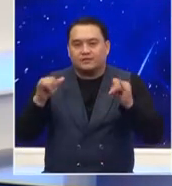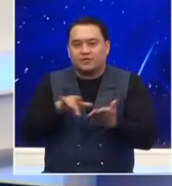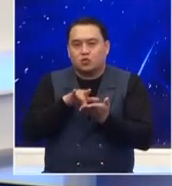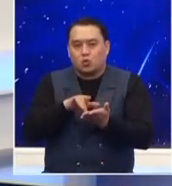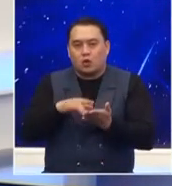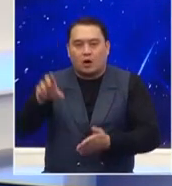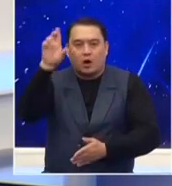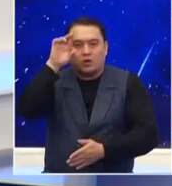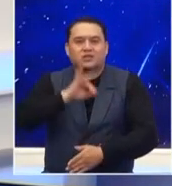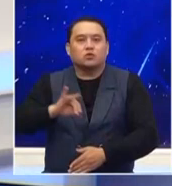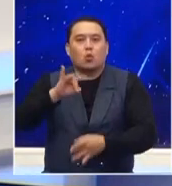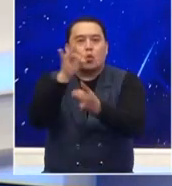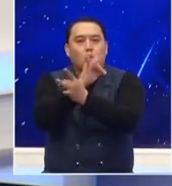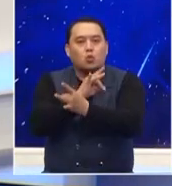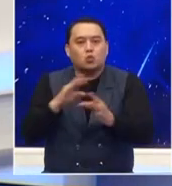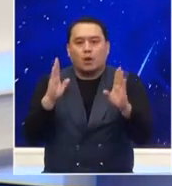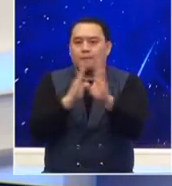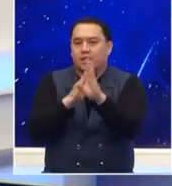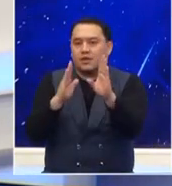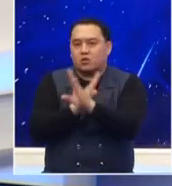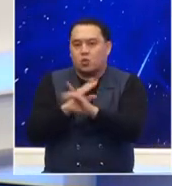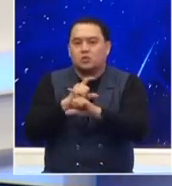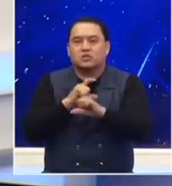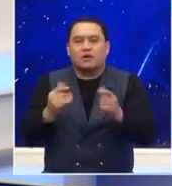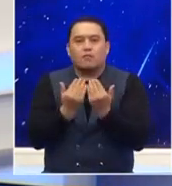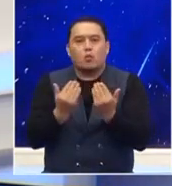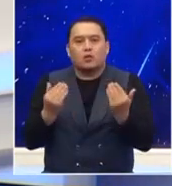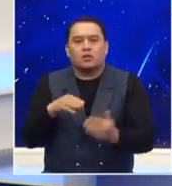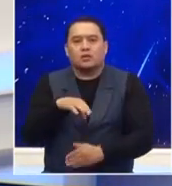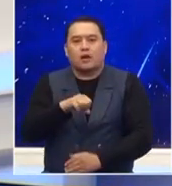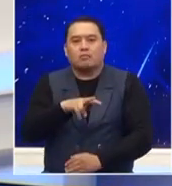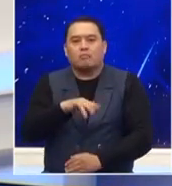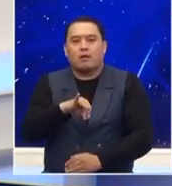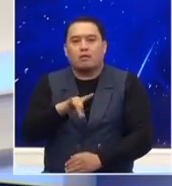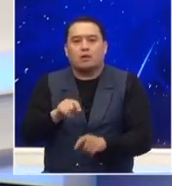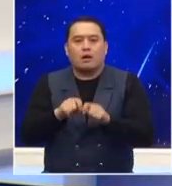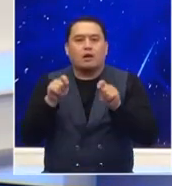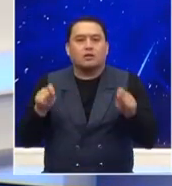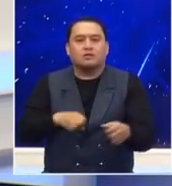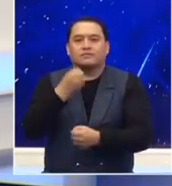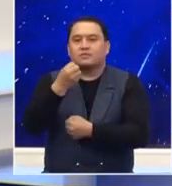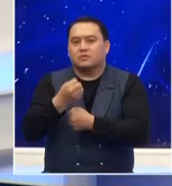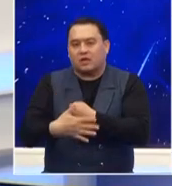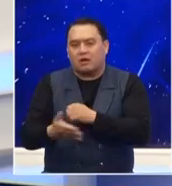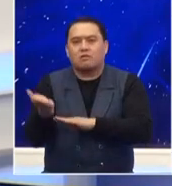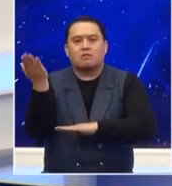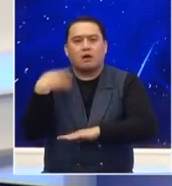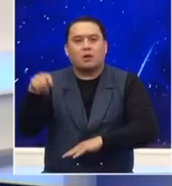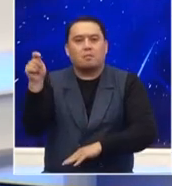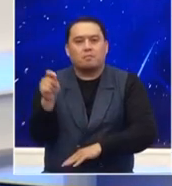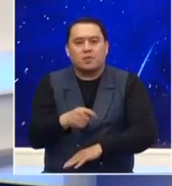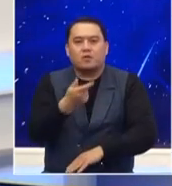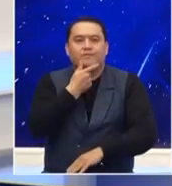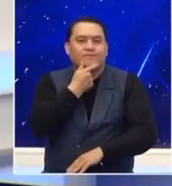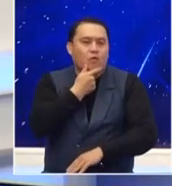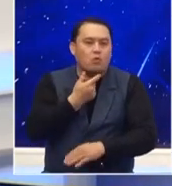В государственно-историко-культурном и природном заповеднике музея Тамбалы открылся туристический центр. Ранее приехавшим